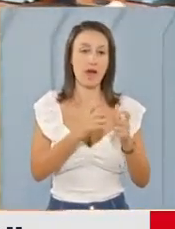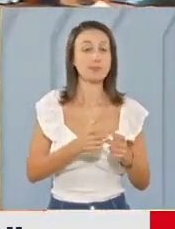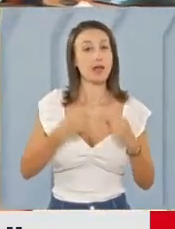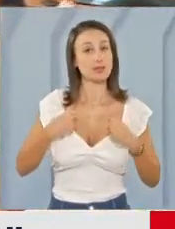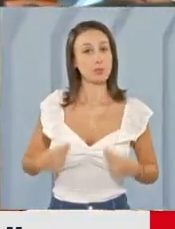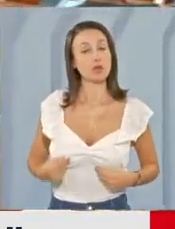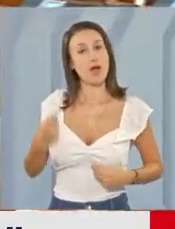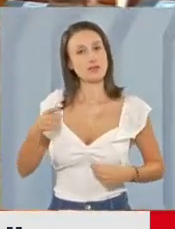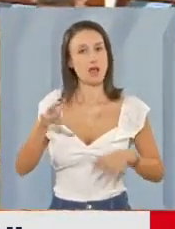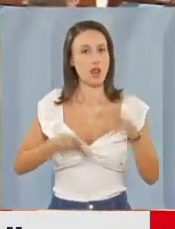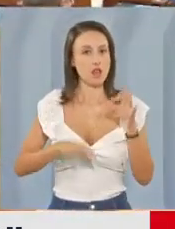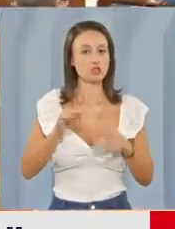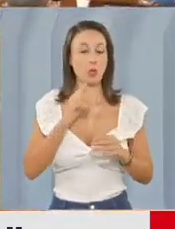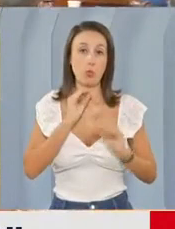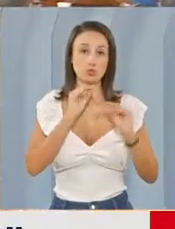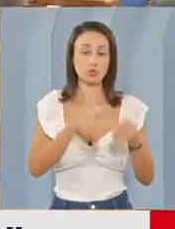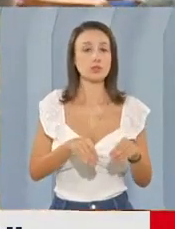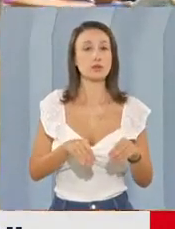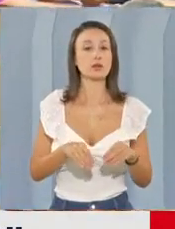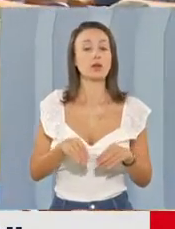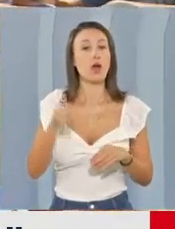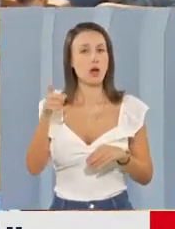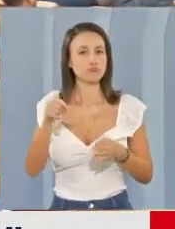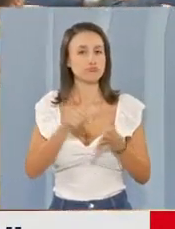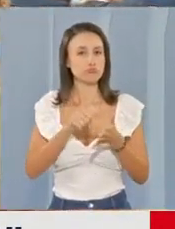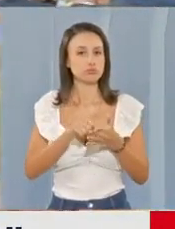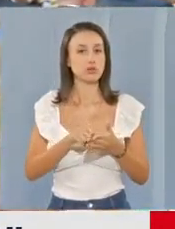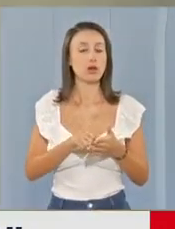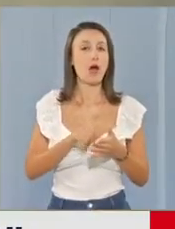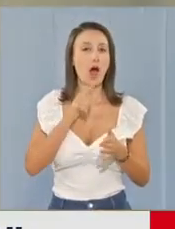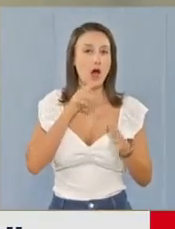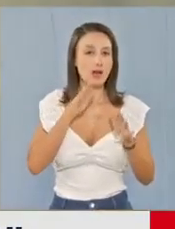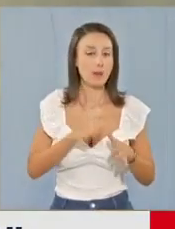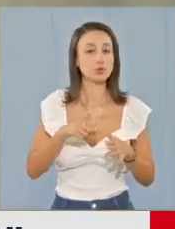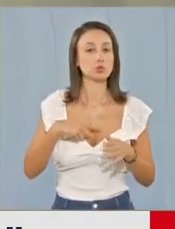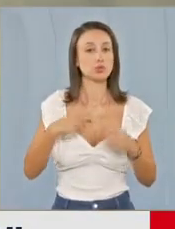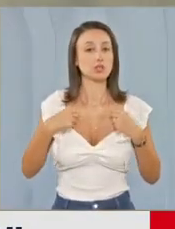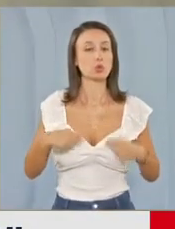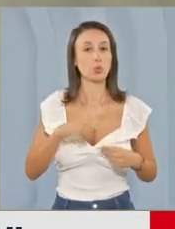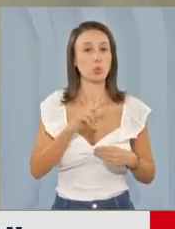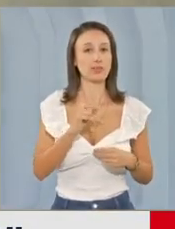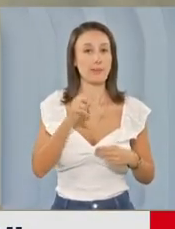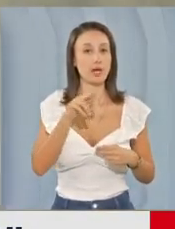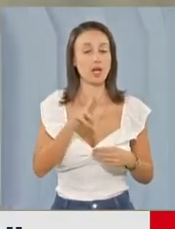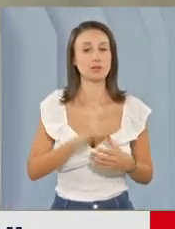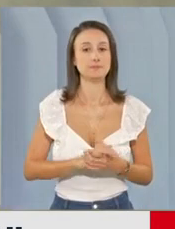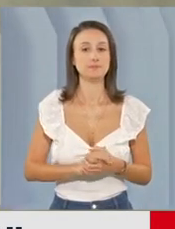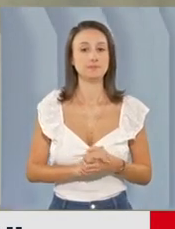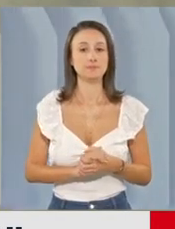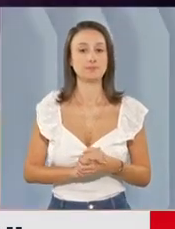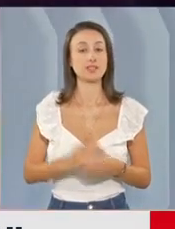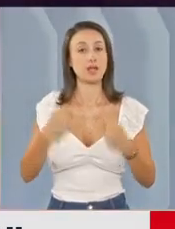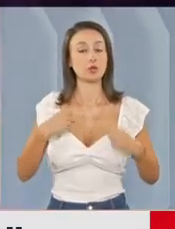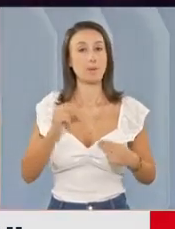Deputaților alții aleși care au ajuns în Orientul Mijlociu în Emiratele Arabe Unite sunt senatorul UDMR antalyști Van Lorand